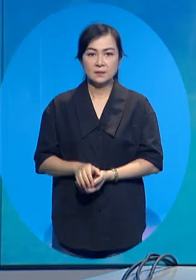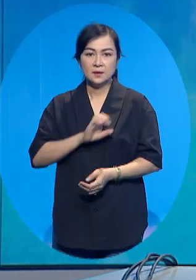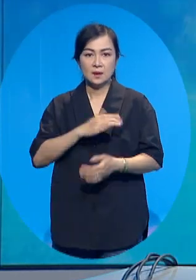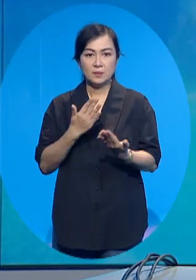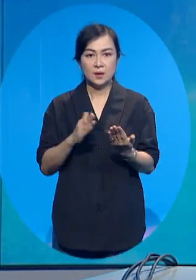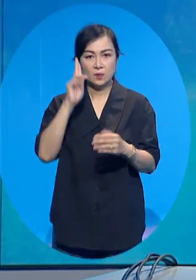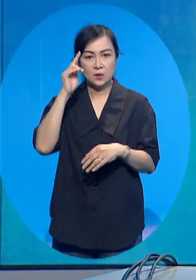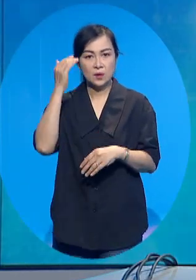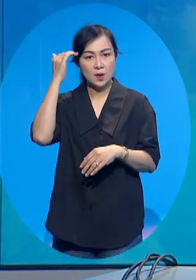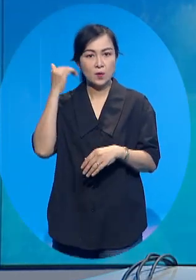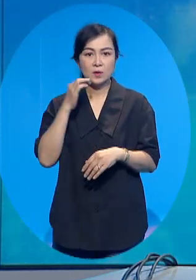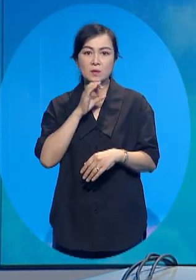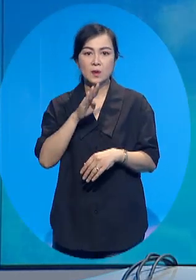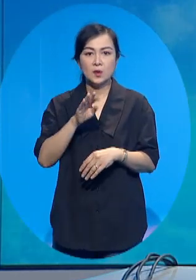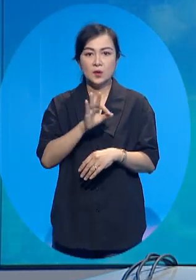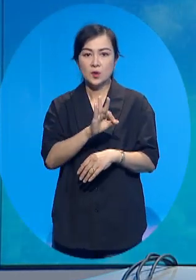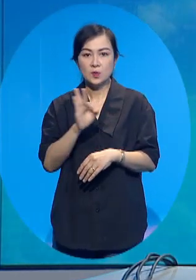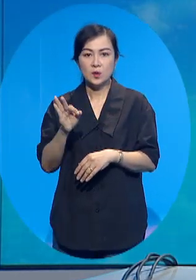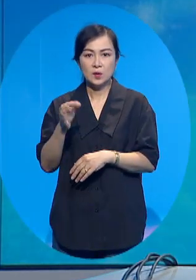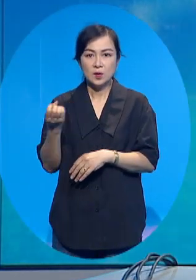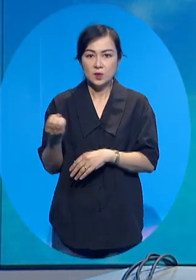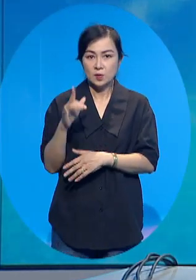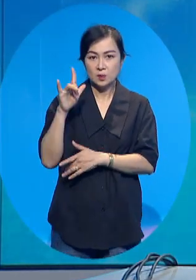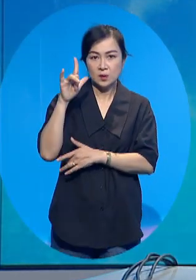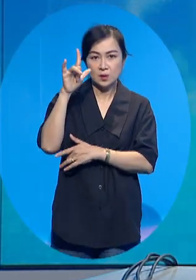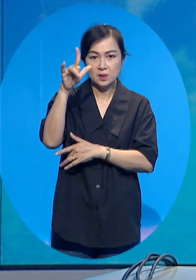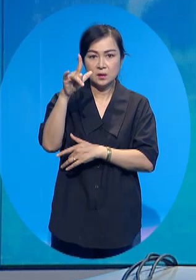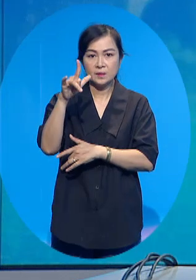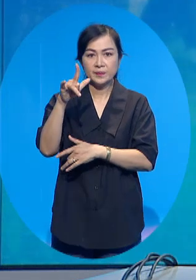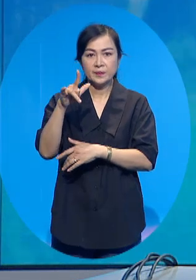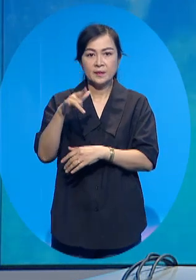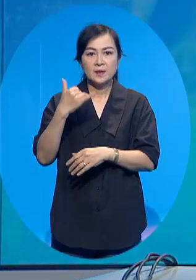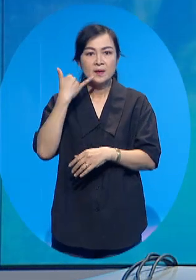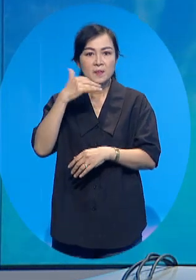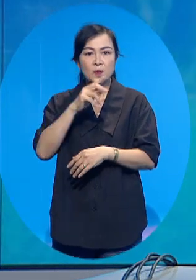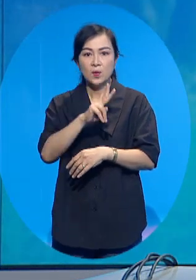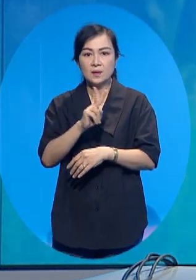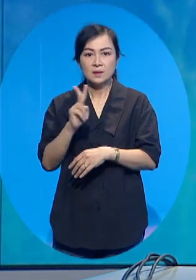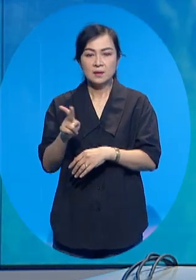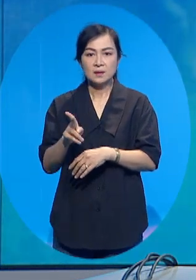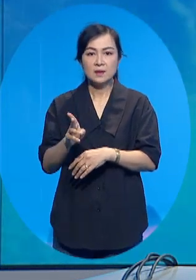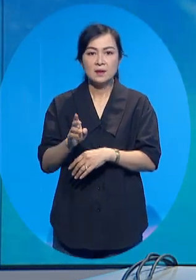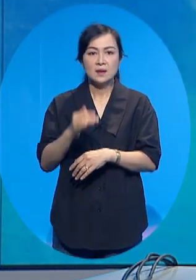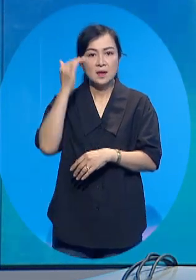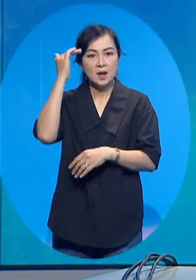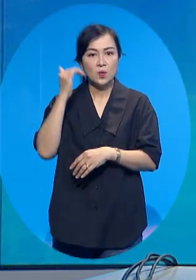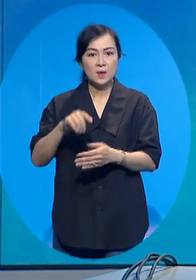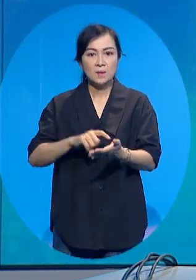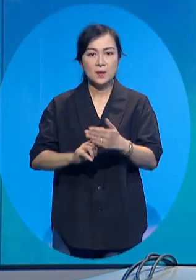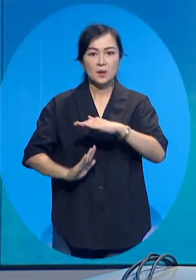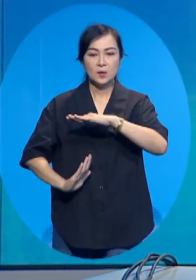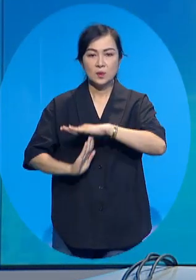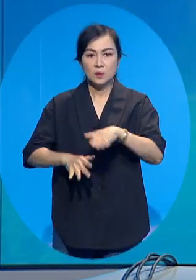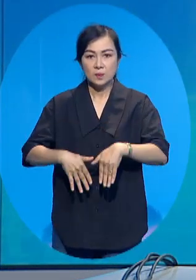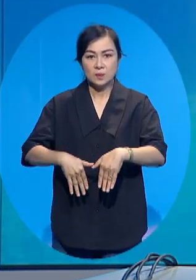Sáng sớm nay, quân đội Hàn Quốc thông báo Triều Tiên đã phóng một số tên lửa hành trình về phía biển Hoàng Hải, chỉ vài ngày sau khi Hàn Quốc và Mỹ vừa kết